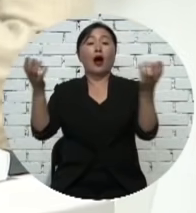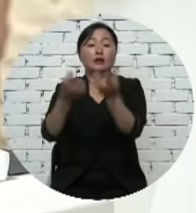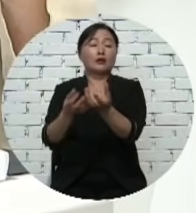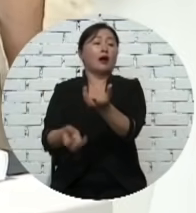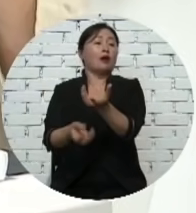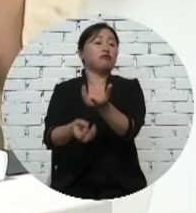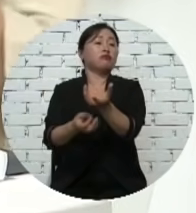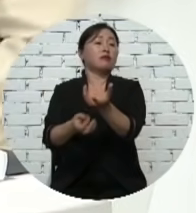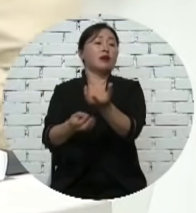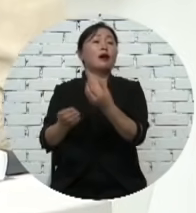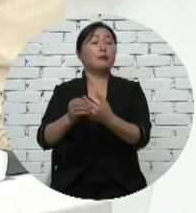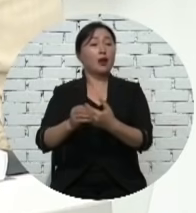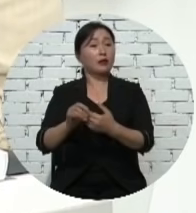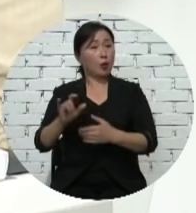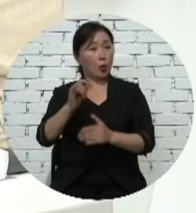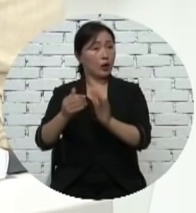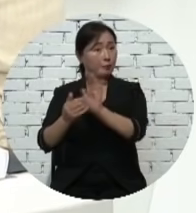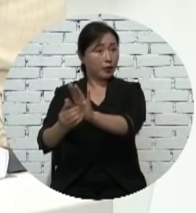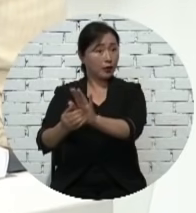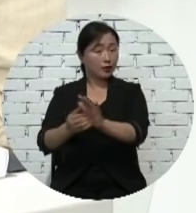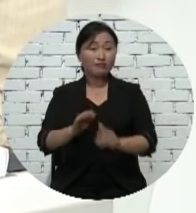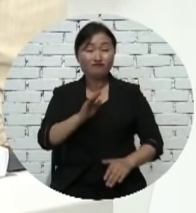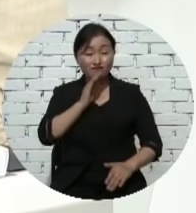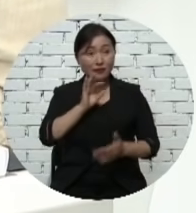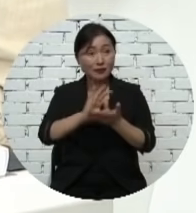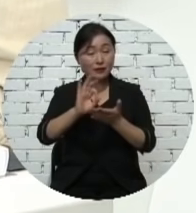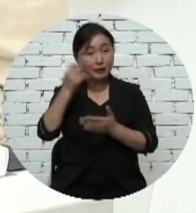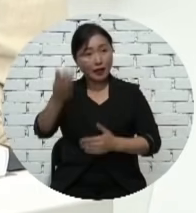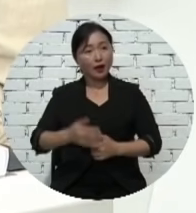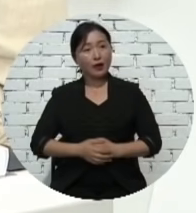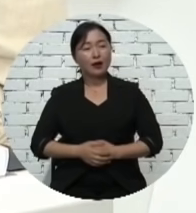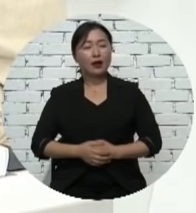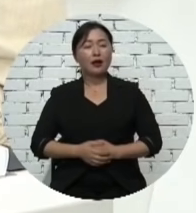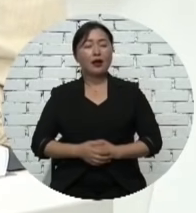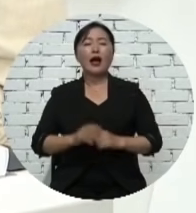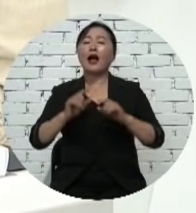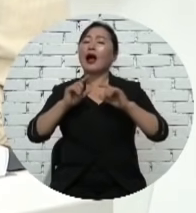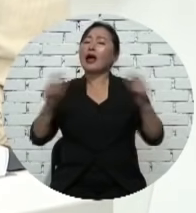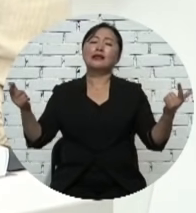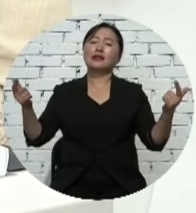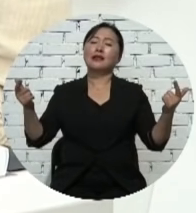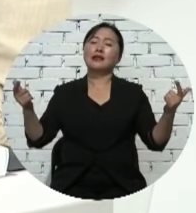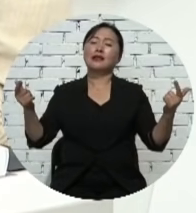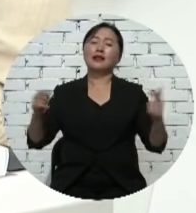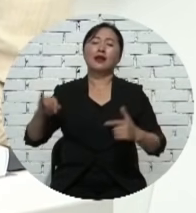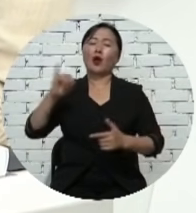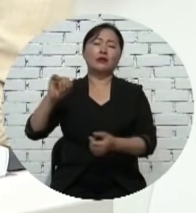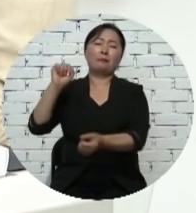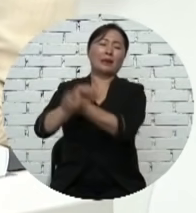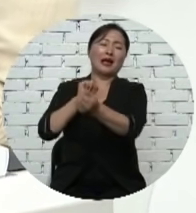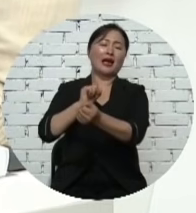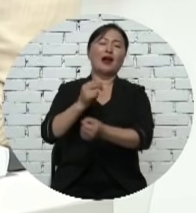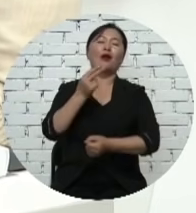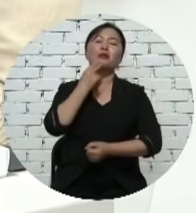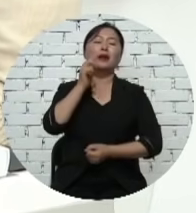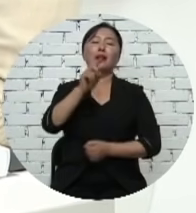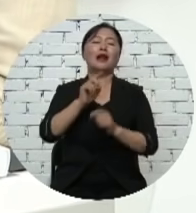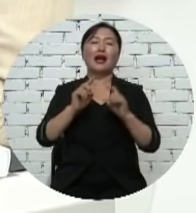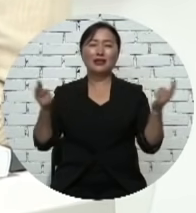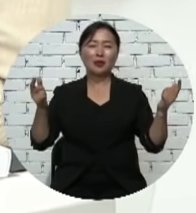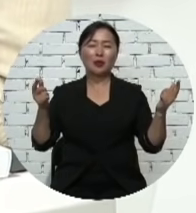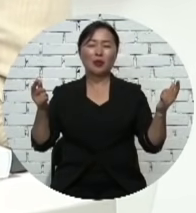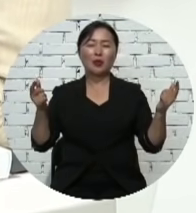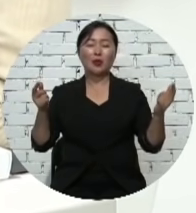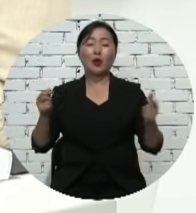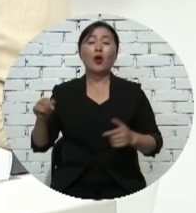네네네. 코로나 안 걸린다 이 말씀 뭐 안 걸린다고 그렇게 말씀드린 건 아니고 된다? 안 걸린다고 그런 건 아니고요. 예. 그거를